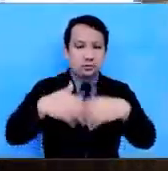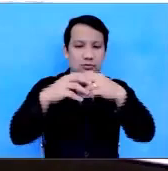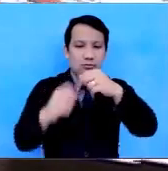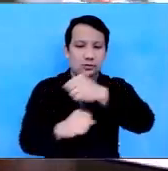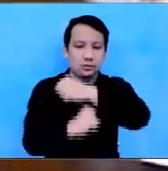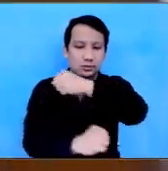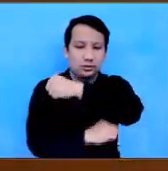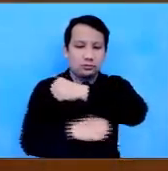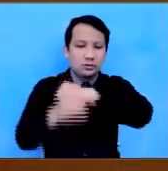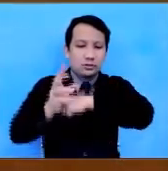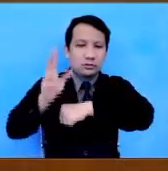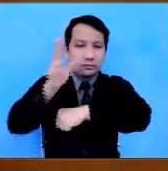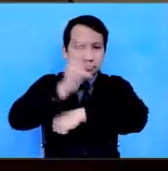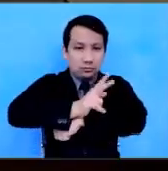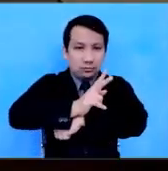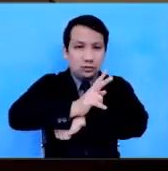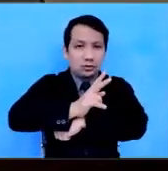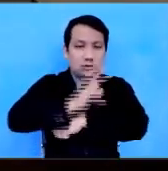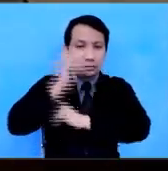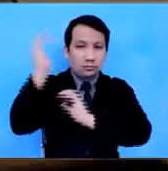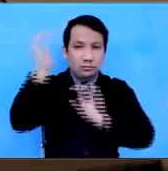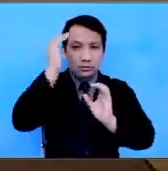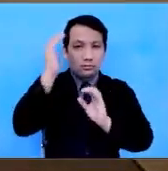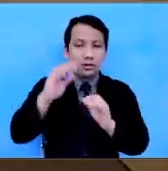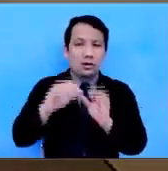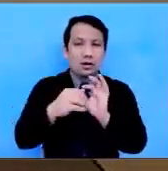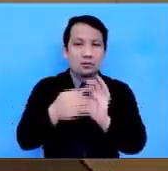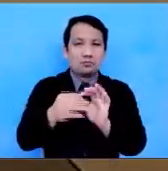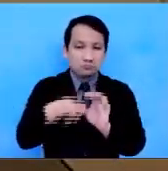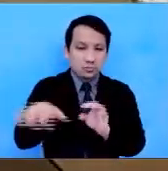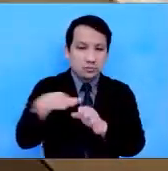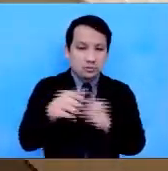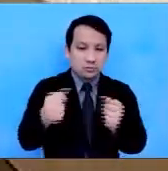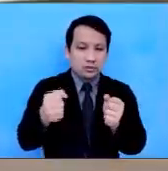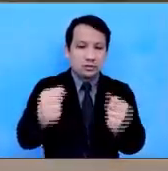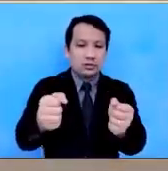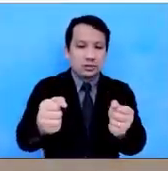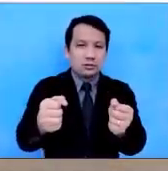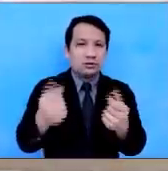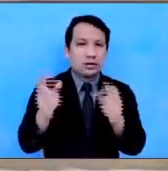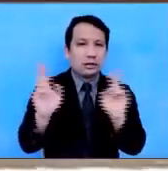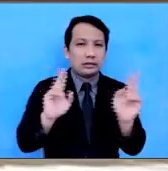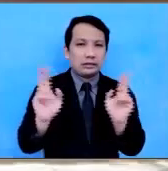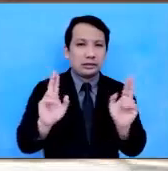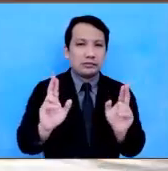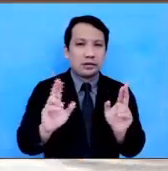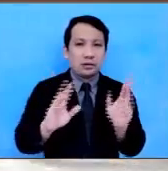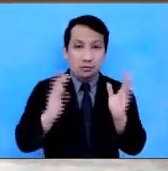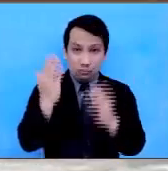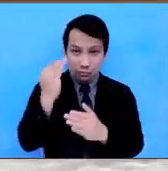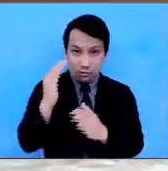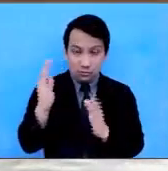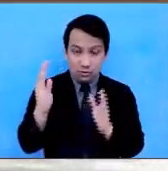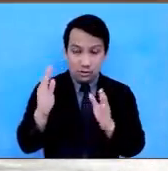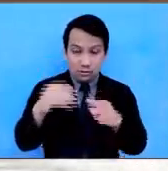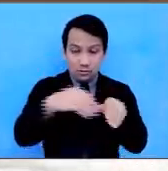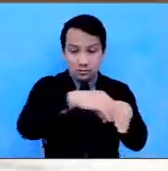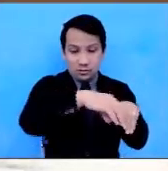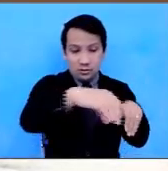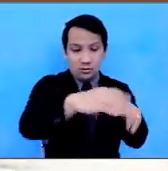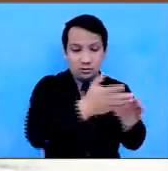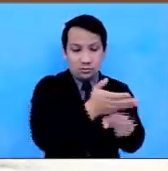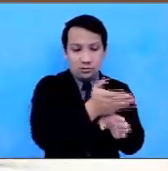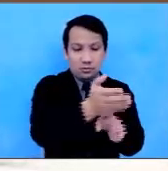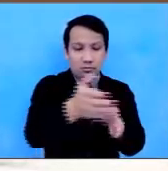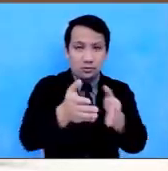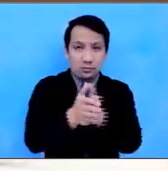ang replika na poon. Nakaset up na rin ang dadaanan ng mga deboto. Inihahanda na rin ang mga barikada na gagamiting separator